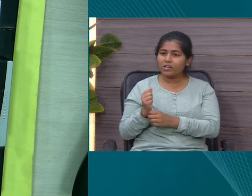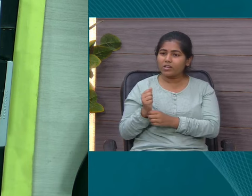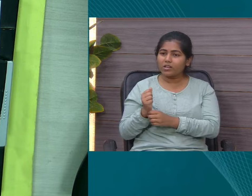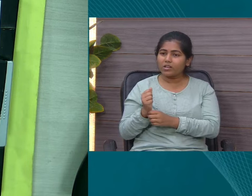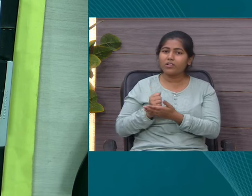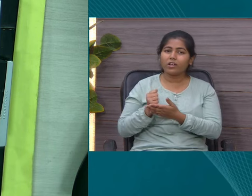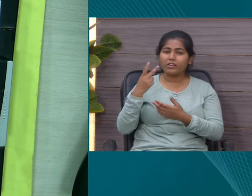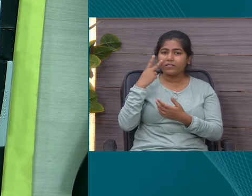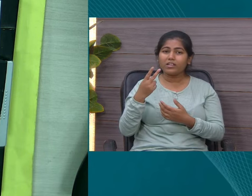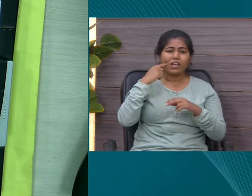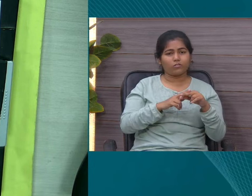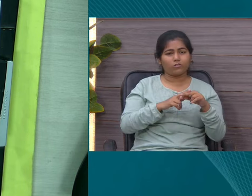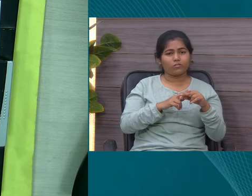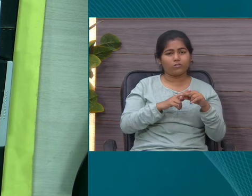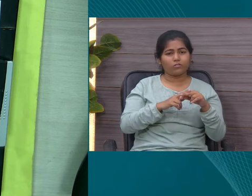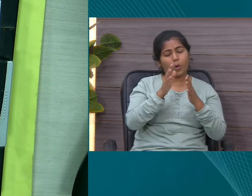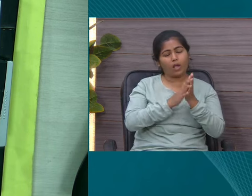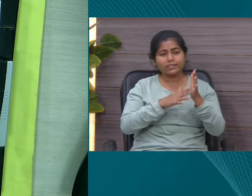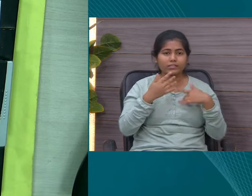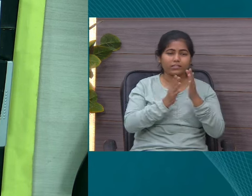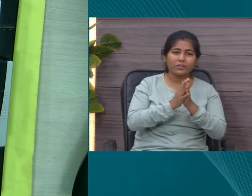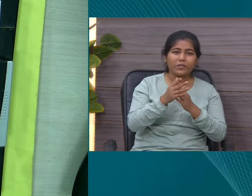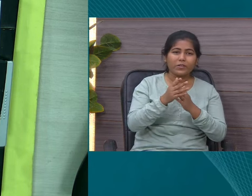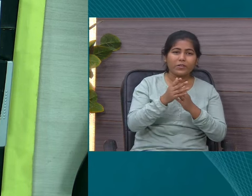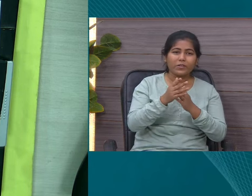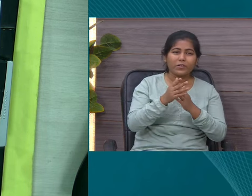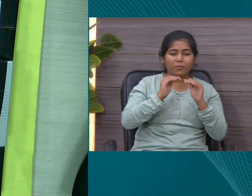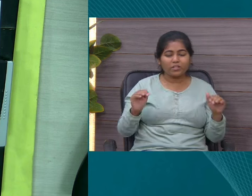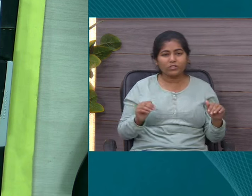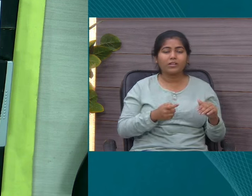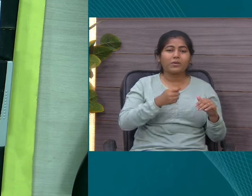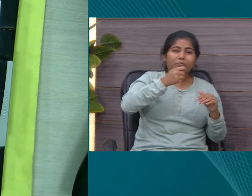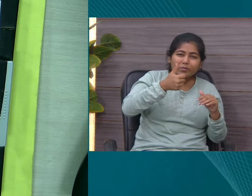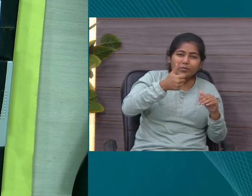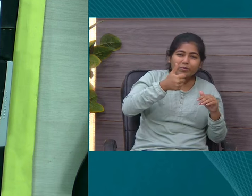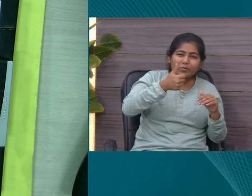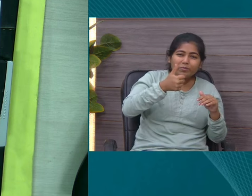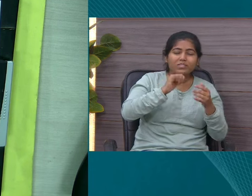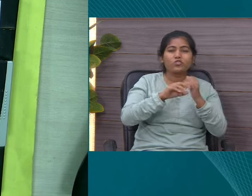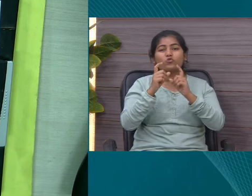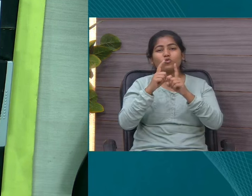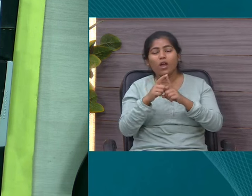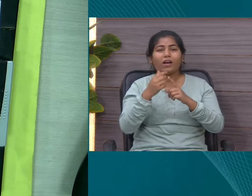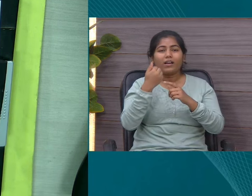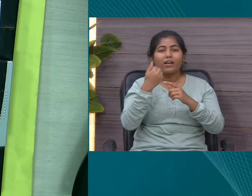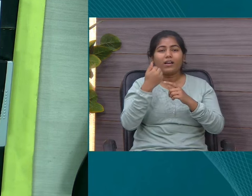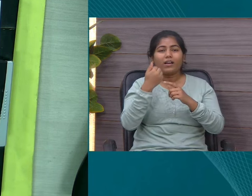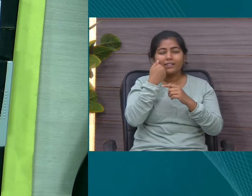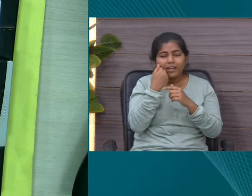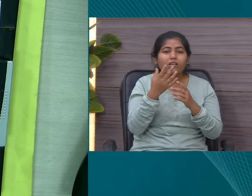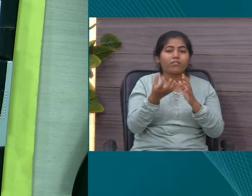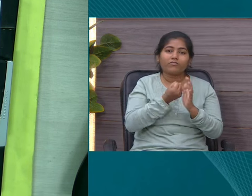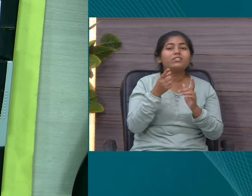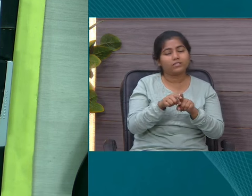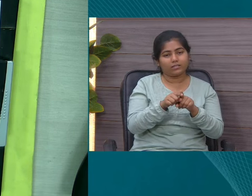देखिए इतनी मुश्किल चीज को अगर आपने इंटरेस्टिंग बना दिया बच्चों के लिए पेप्सी सोडा कोला आ गई तो वो उसी बात में मजे लेने लगते हैं और उस चीज को वो अच्छे से याद कर